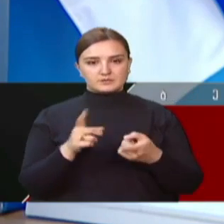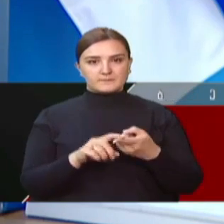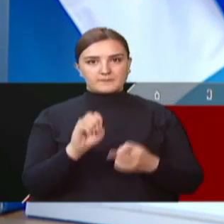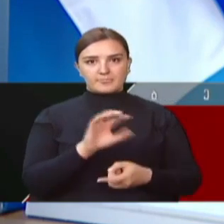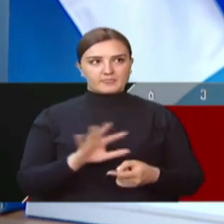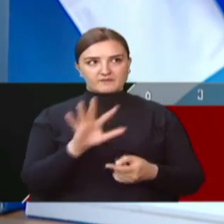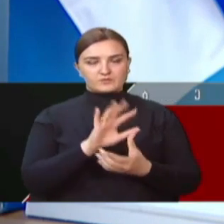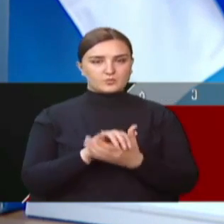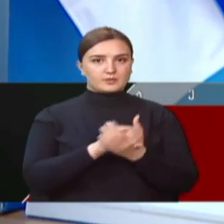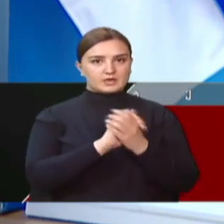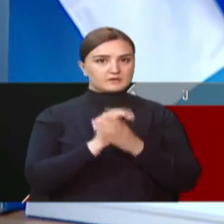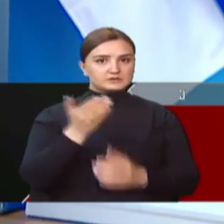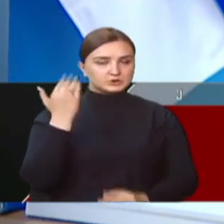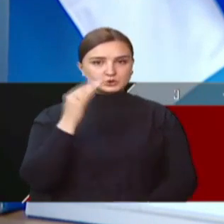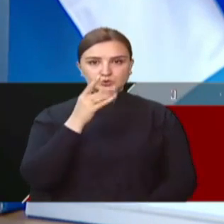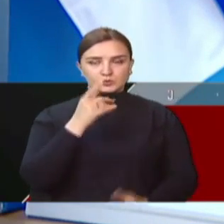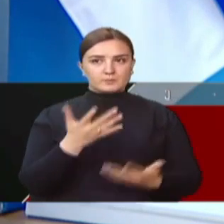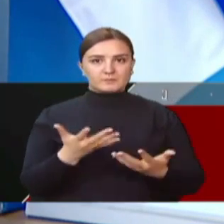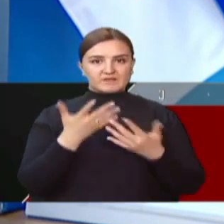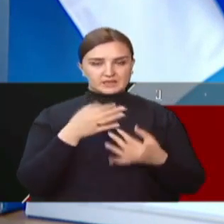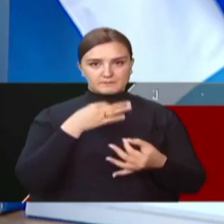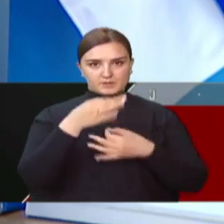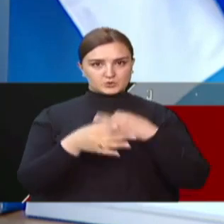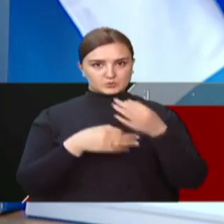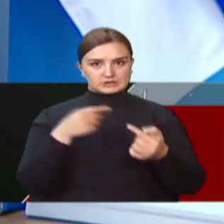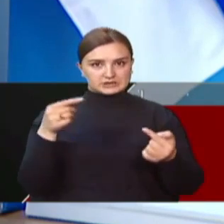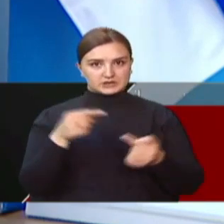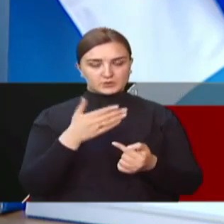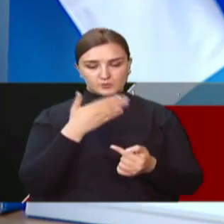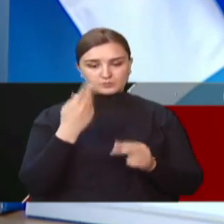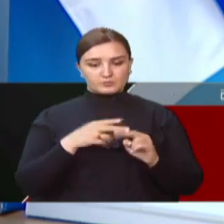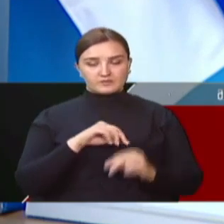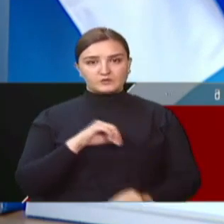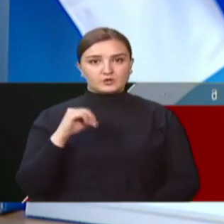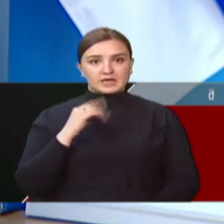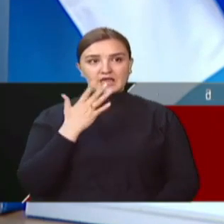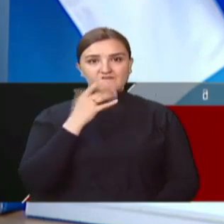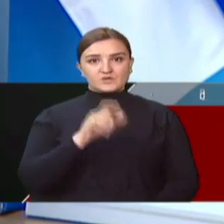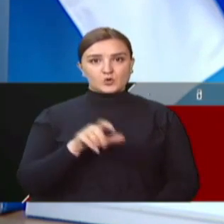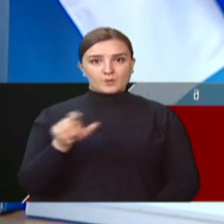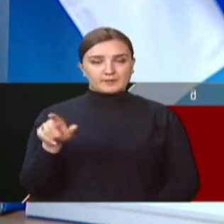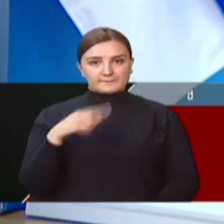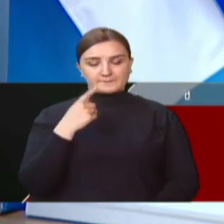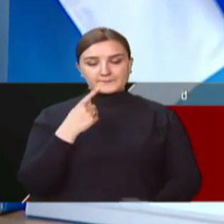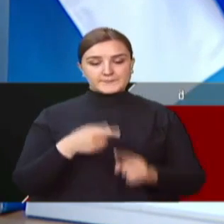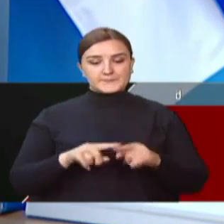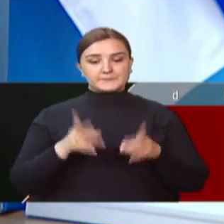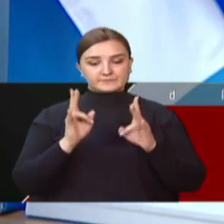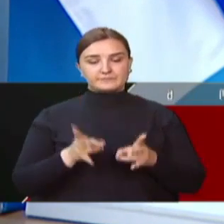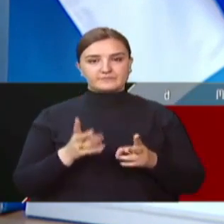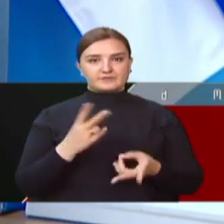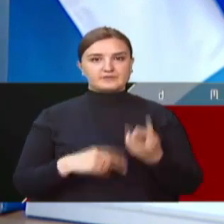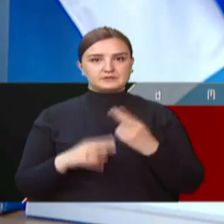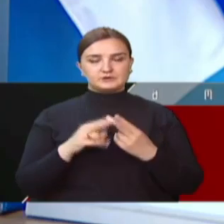ევროკავშირმა მაშინ არ გააკეთა მკვეთრი რეაგირება, სათანადო რეაგირება. დღეს თვითონ ევროპელები ამბობენ, რომ ამან დააზიანა